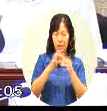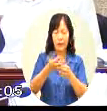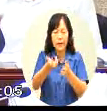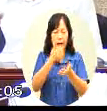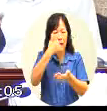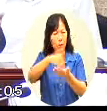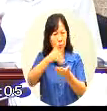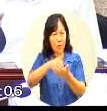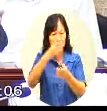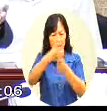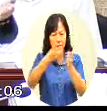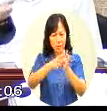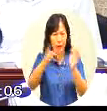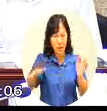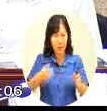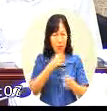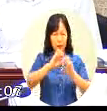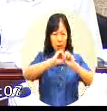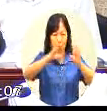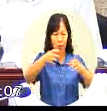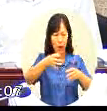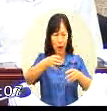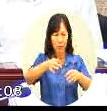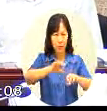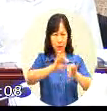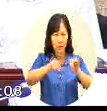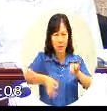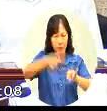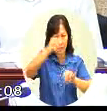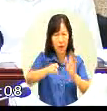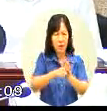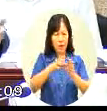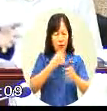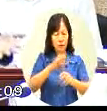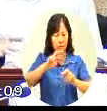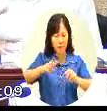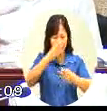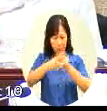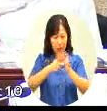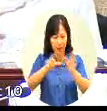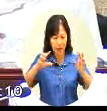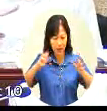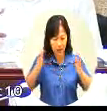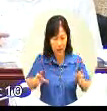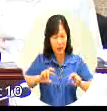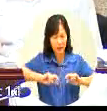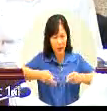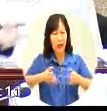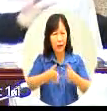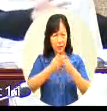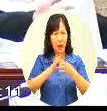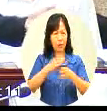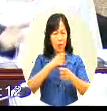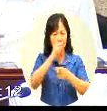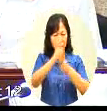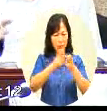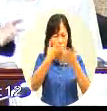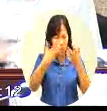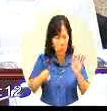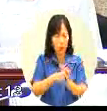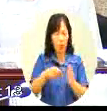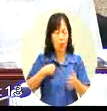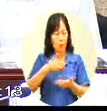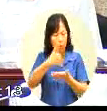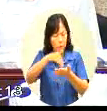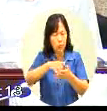的三年的公告地价这样乘，这三年要调整35%，但是事实上依据十几年来我们的统计